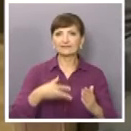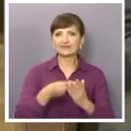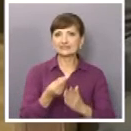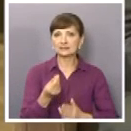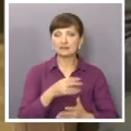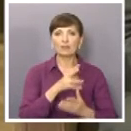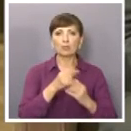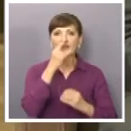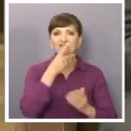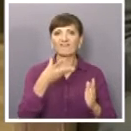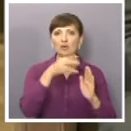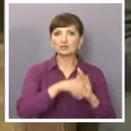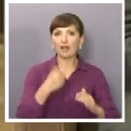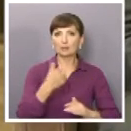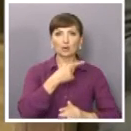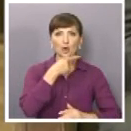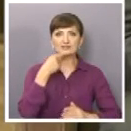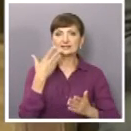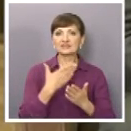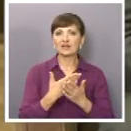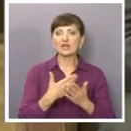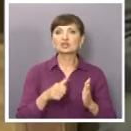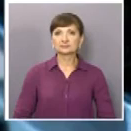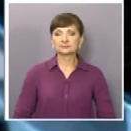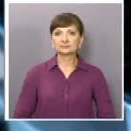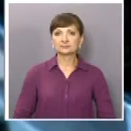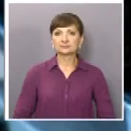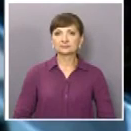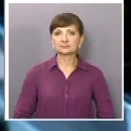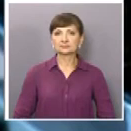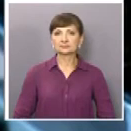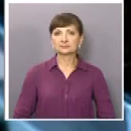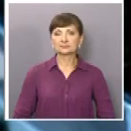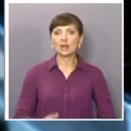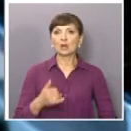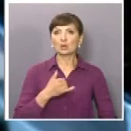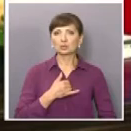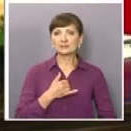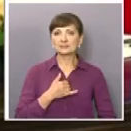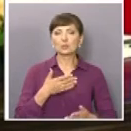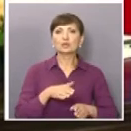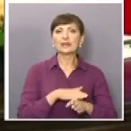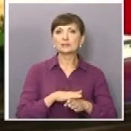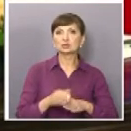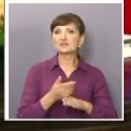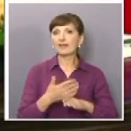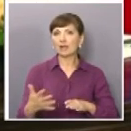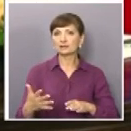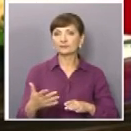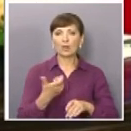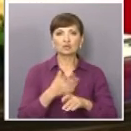Объем казахстанских вложений в экономику России составляет свыше 3 миллиардов долларов. У нас реализуется ряд